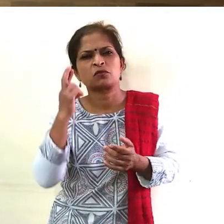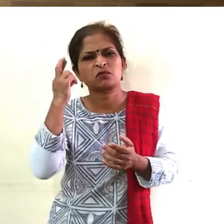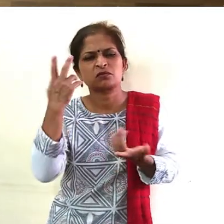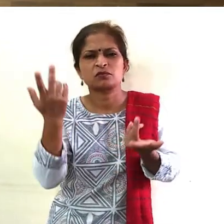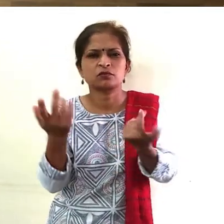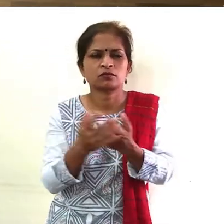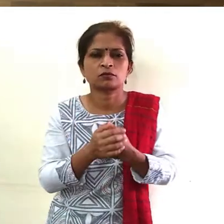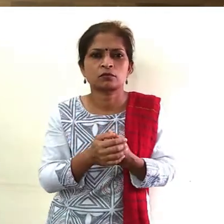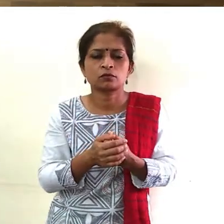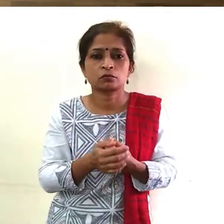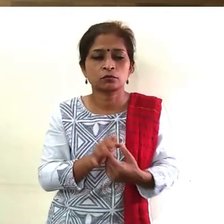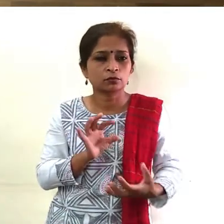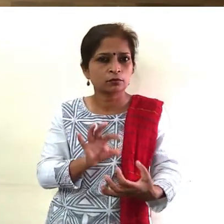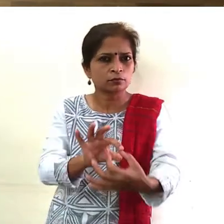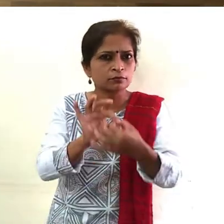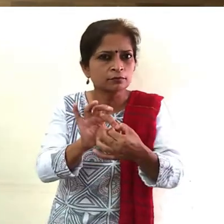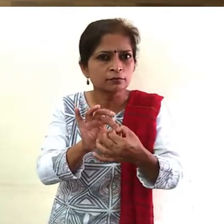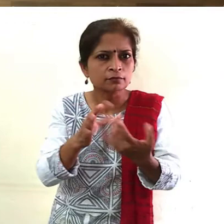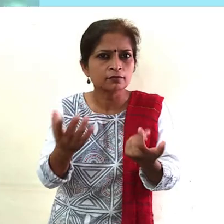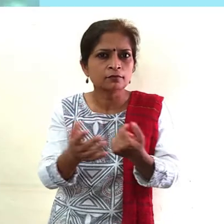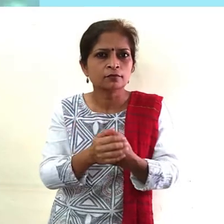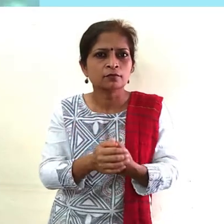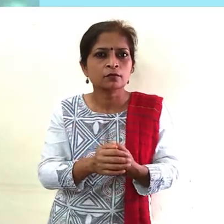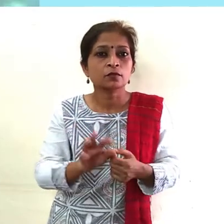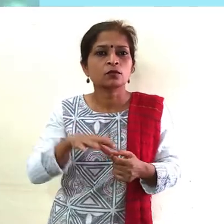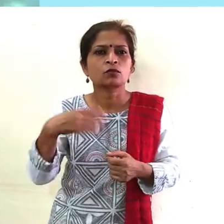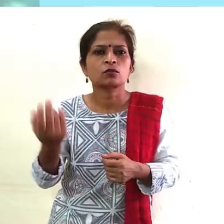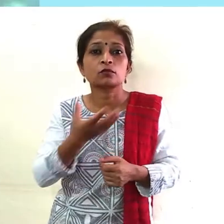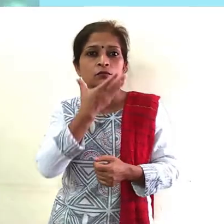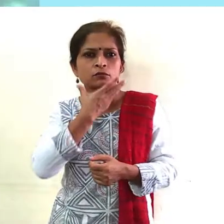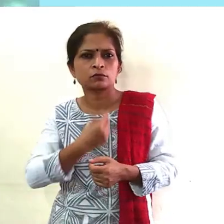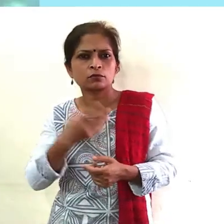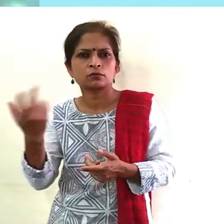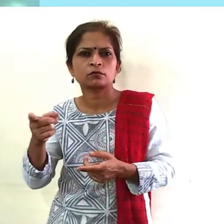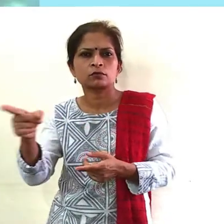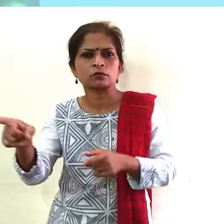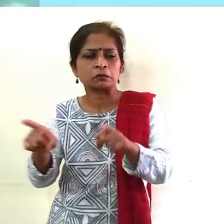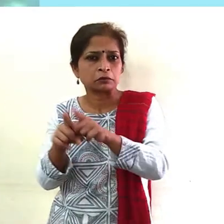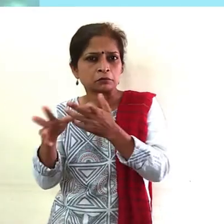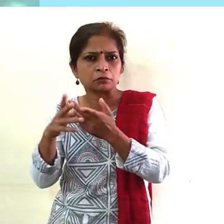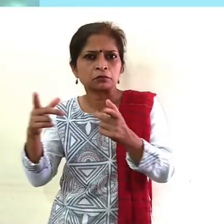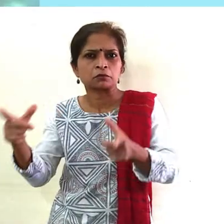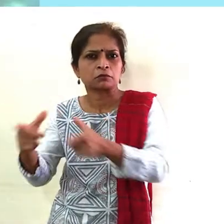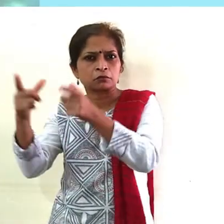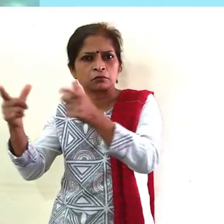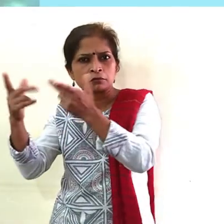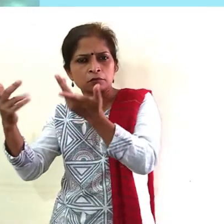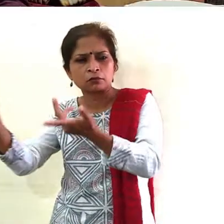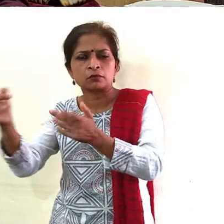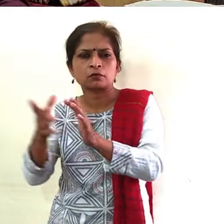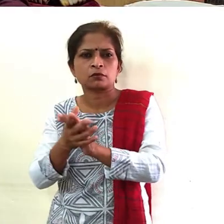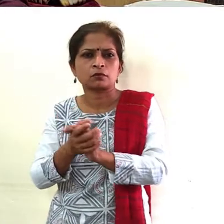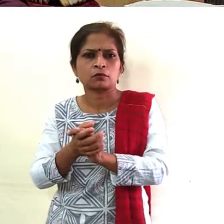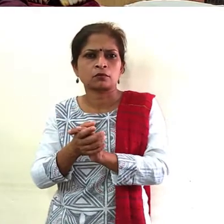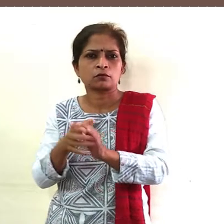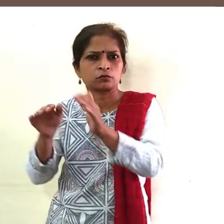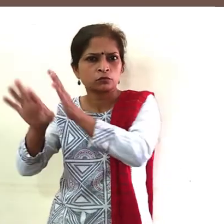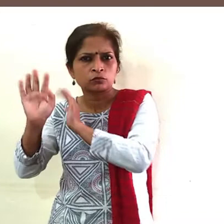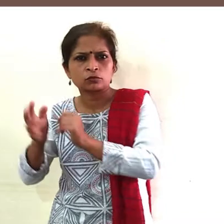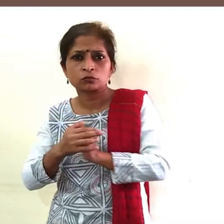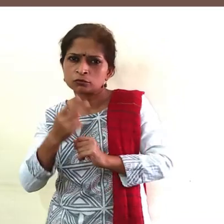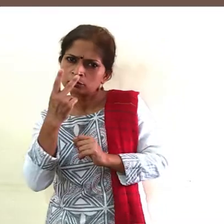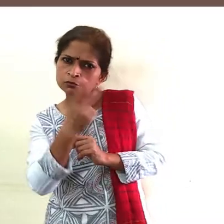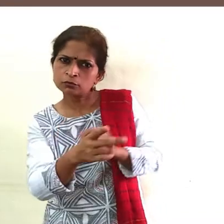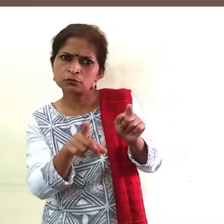बड़ा उससे लगाव बना रहा, और साथ ही साथ एक फकीर भी देखा कि जंगल में एक शिवलिंग प्रकट हुआ, तो उसका भी